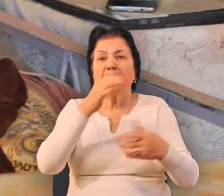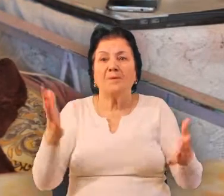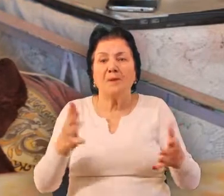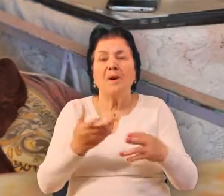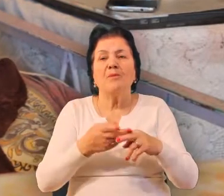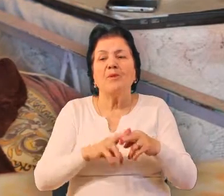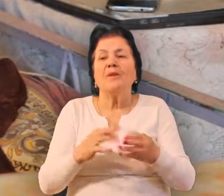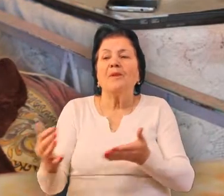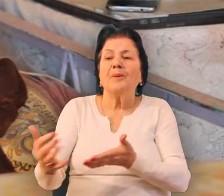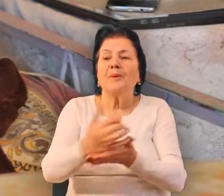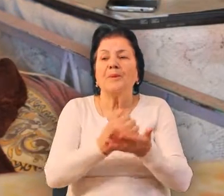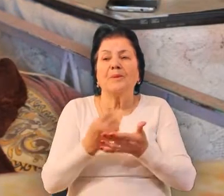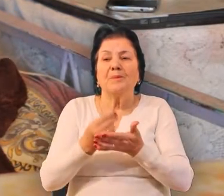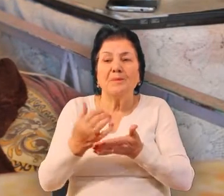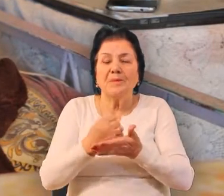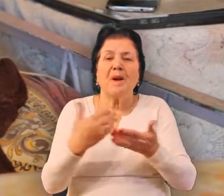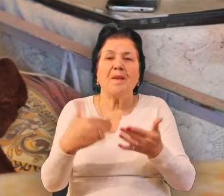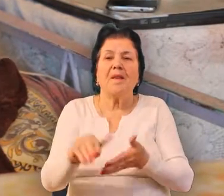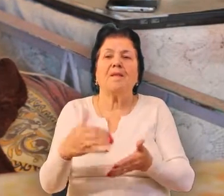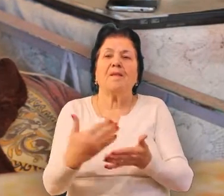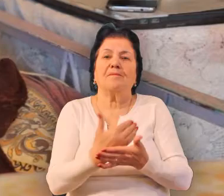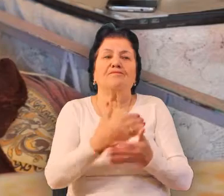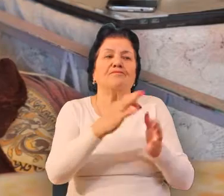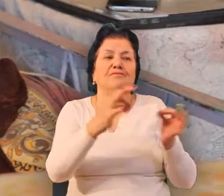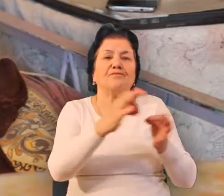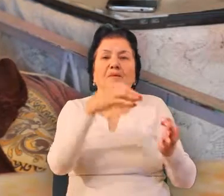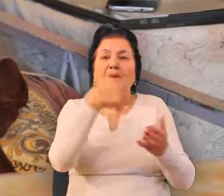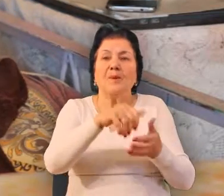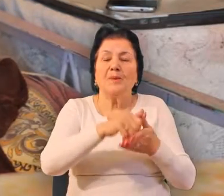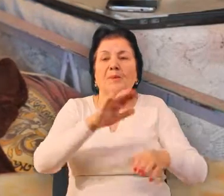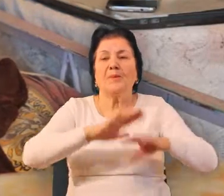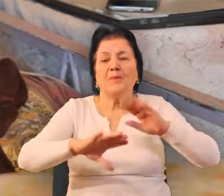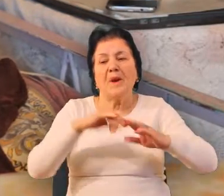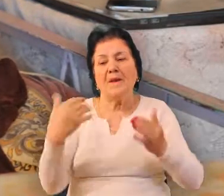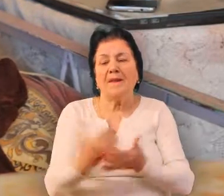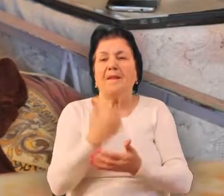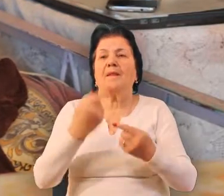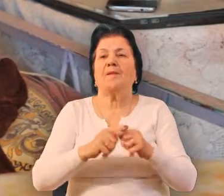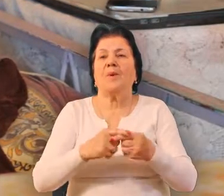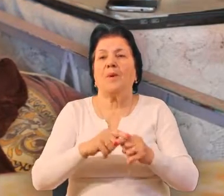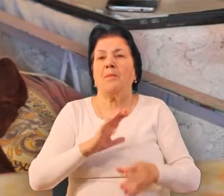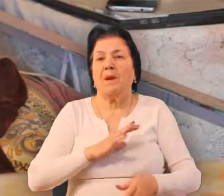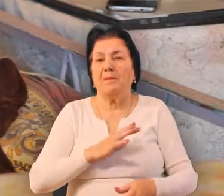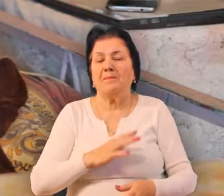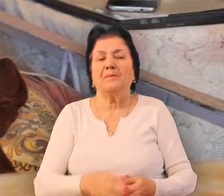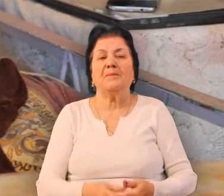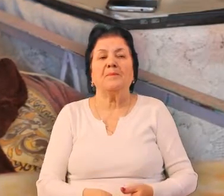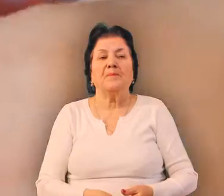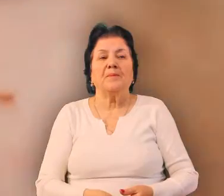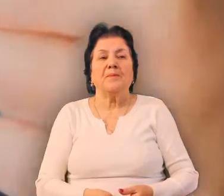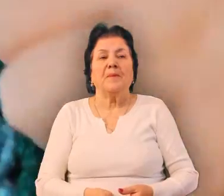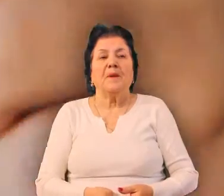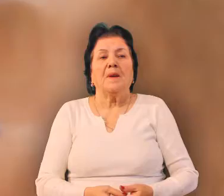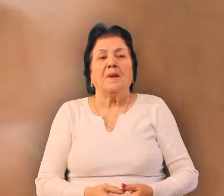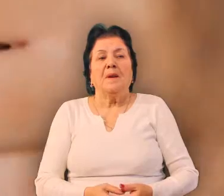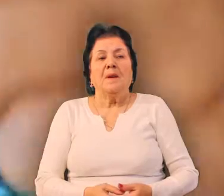gələk satışa buraxa bilərəm ki, ondan aldığım vəsaitdən yenidən mən o ipi əldə eləyib, yenidən toxuya bilim.